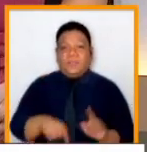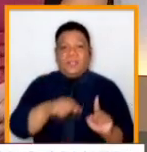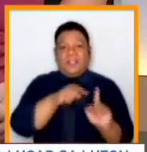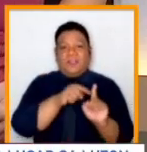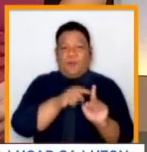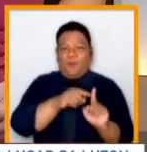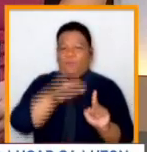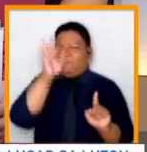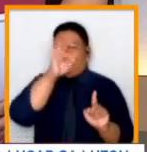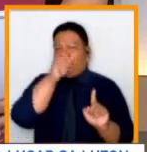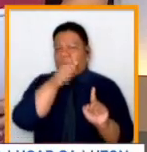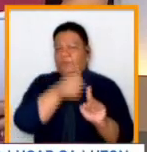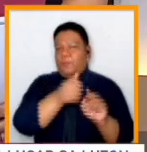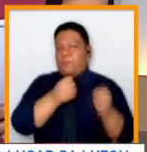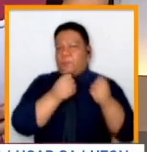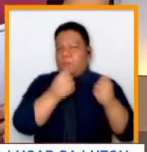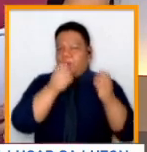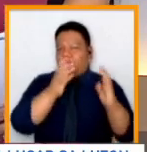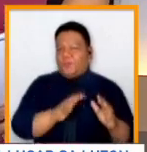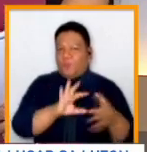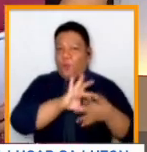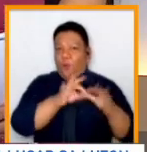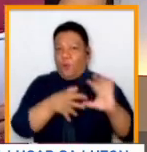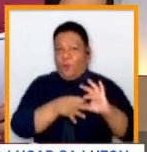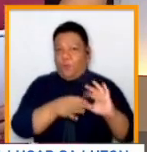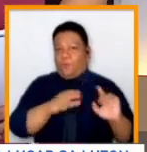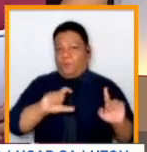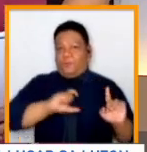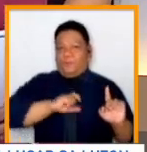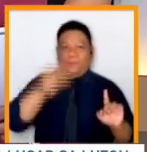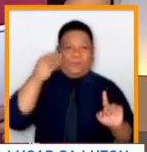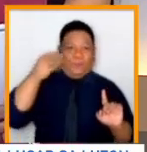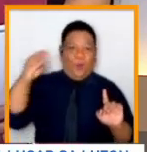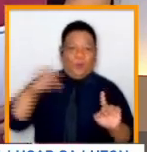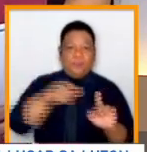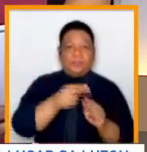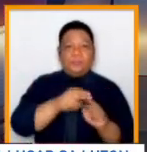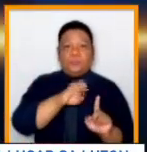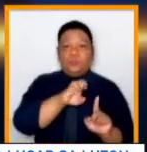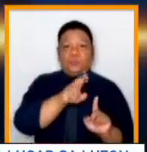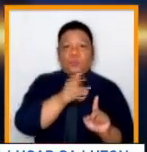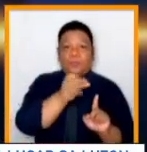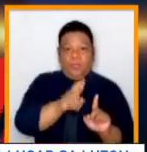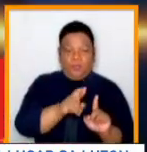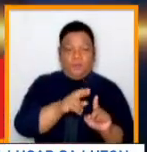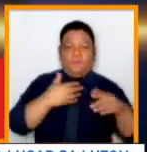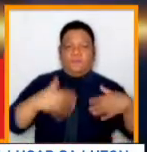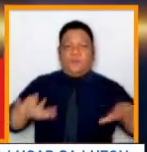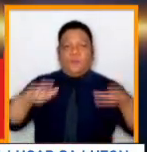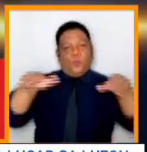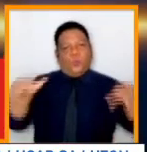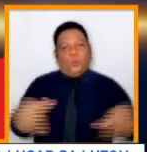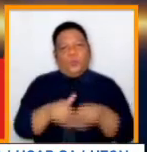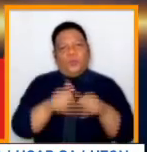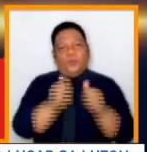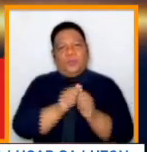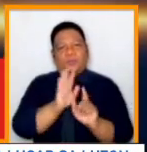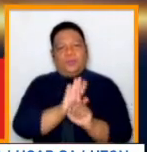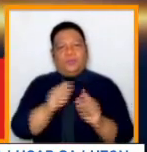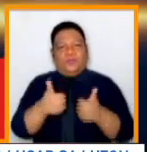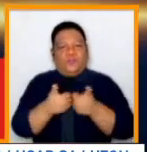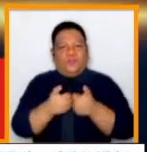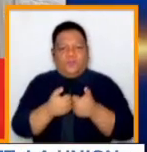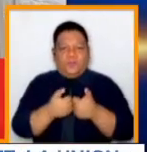medalist Yumir Marshall sa longtime girlfriend niya si Princess Galarpe. By the beach ang wedding ceremony ni na Yumir at Princess